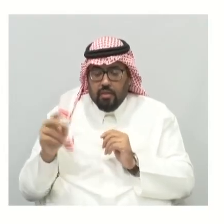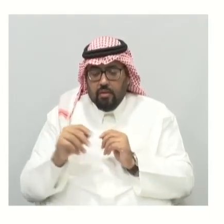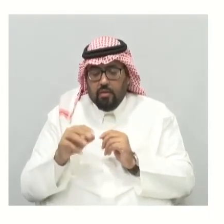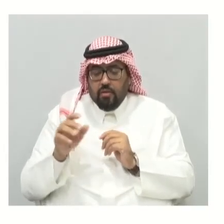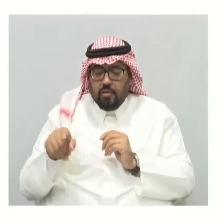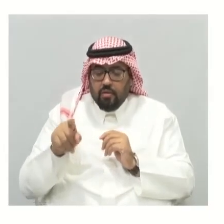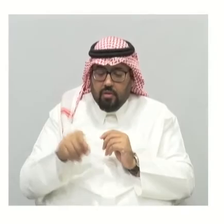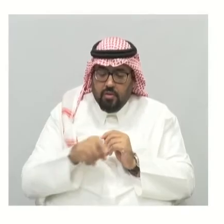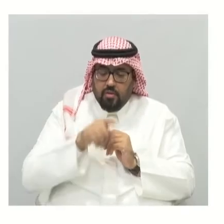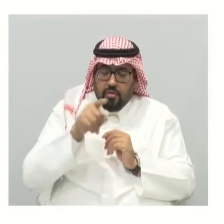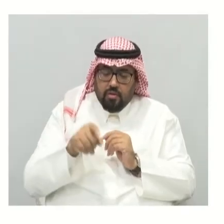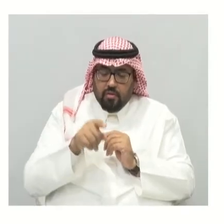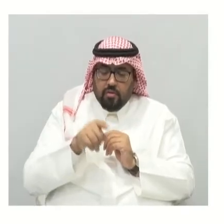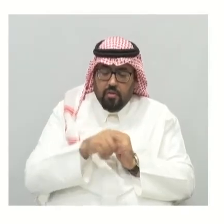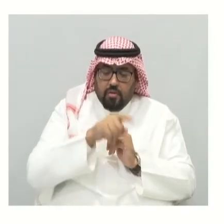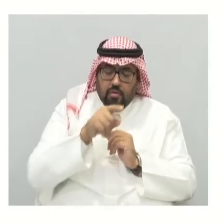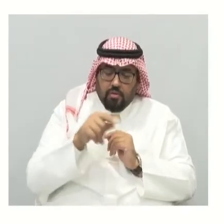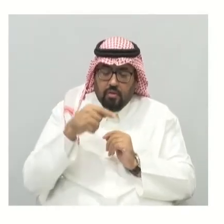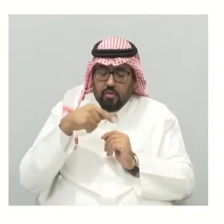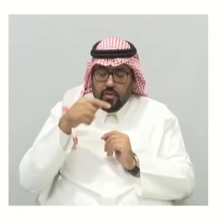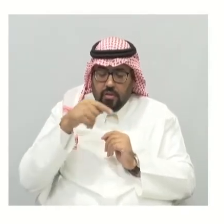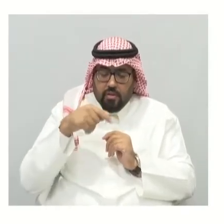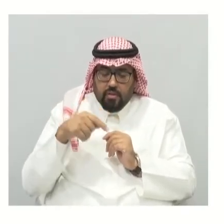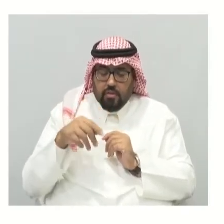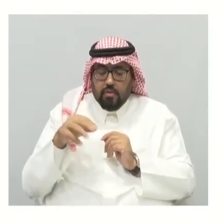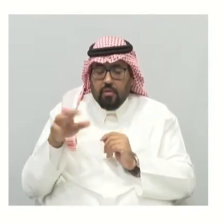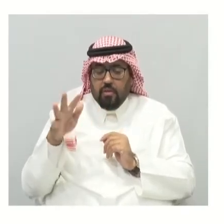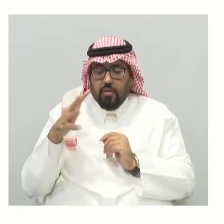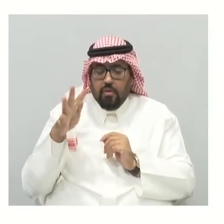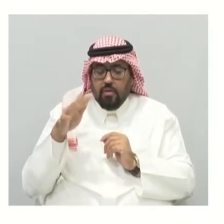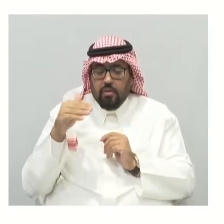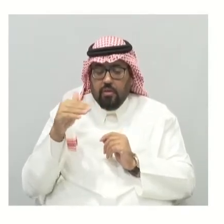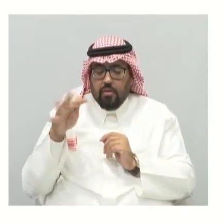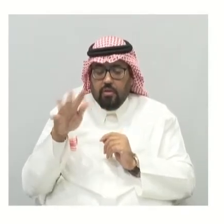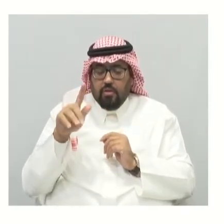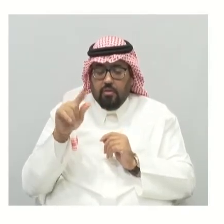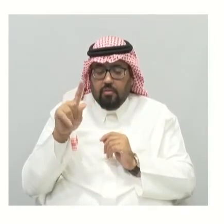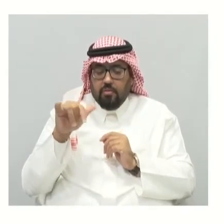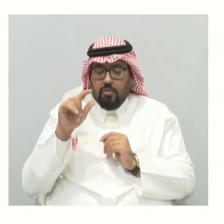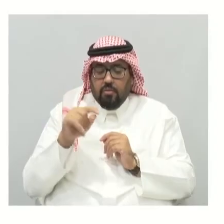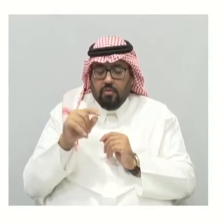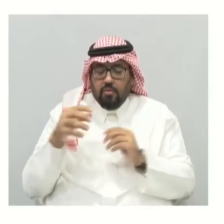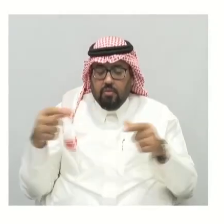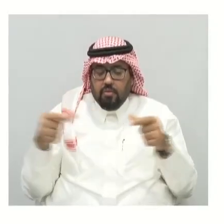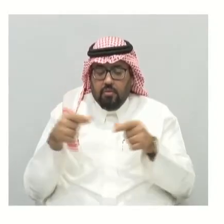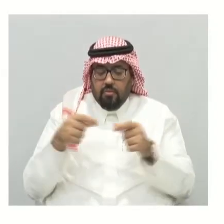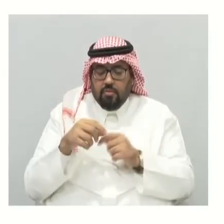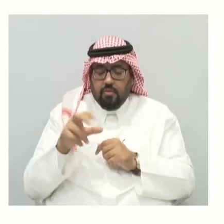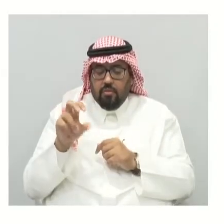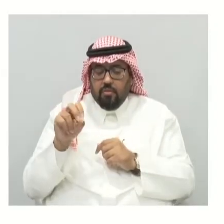كلما حركناه في الاعواد الخشبيه لانه ما يحافظ على شكله تجمعت